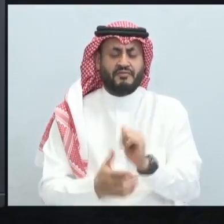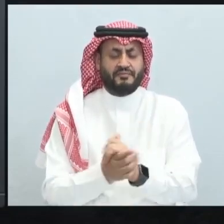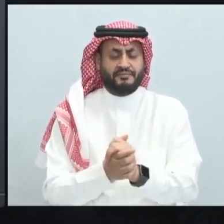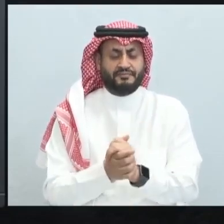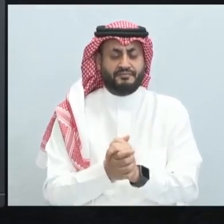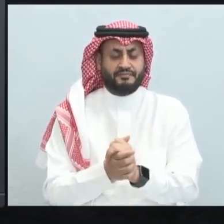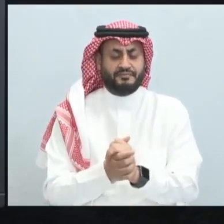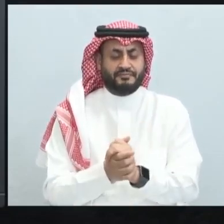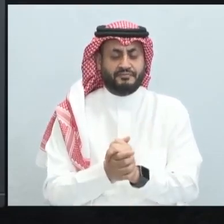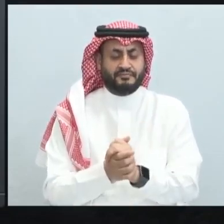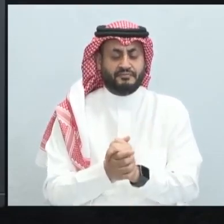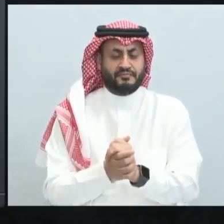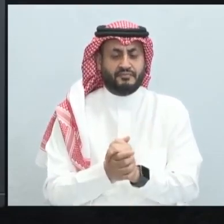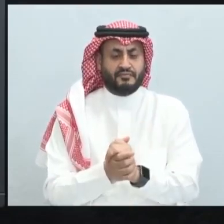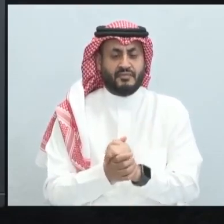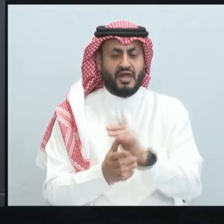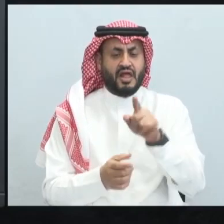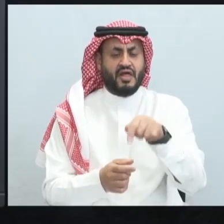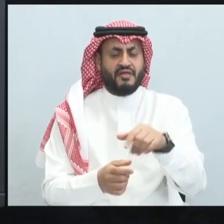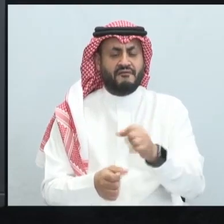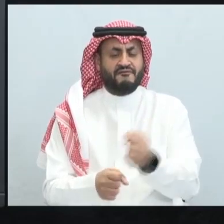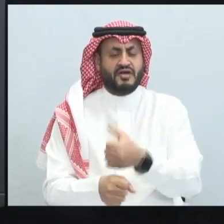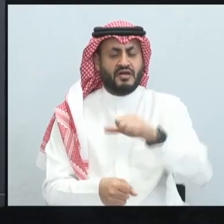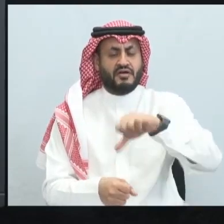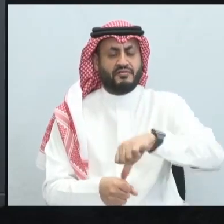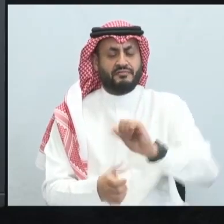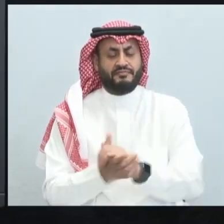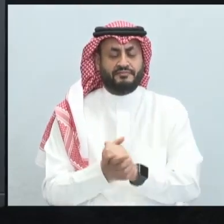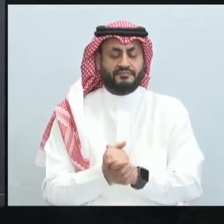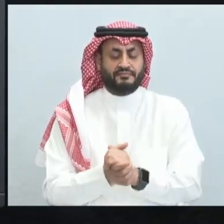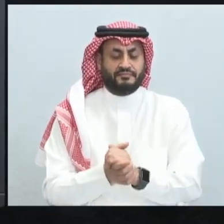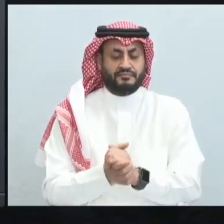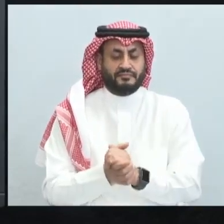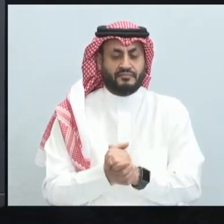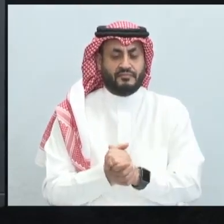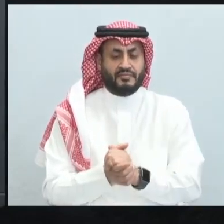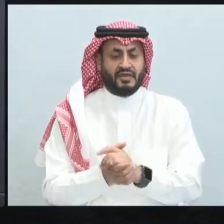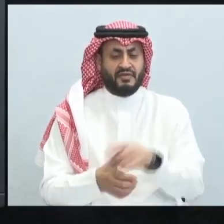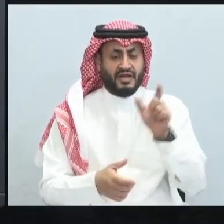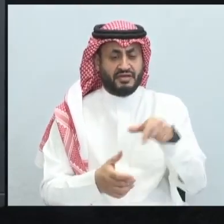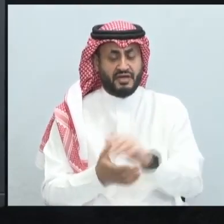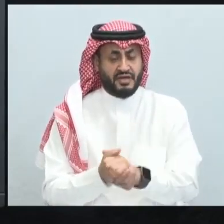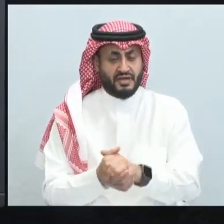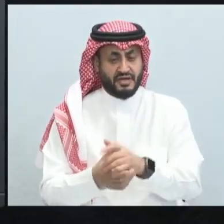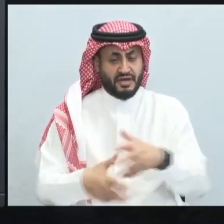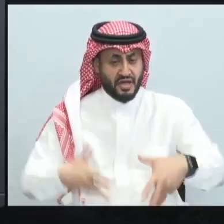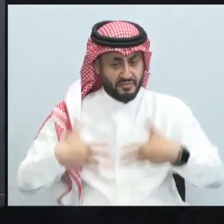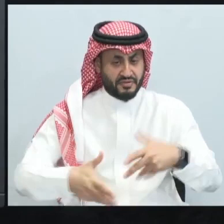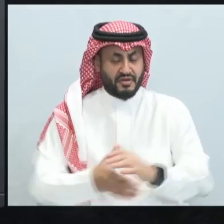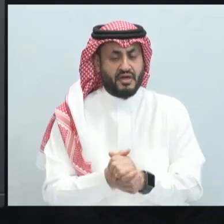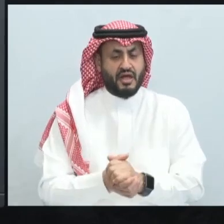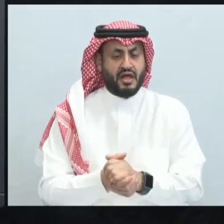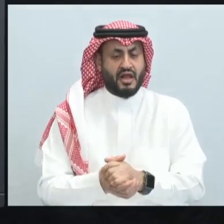وهذا من الاذى ولا شك فالانسان عندما يمازح لا يمازح الا بشيء بشيء فيه